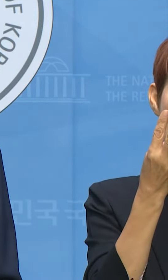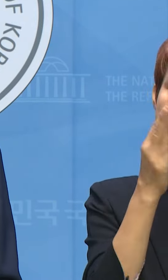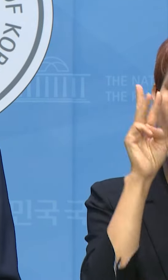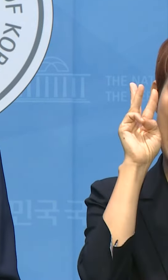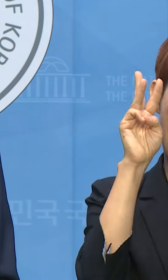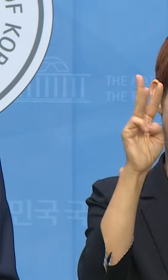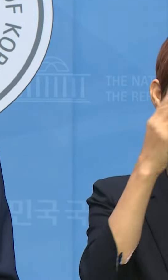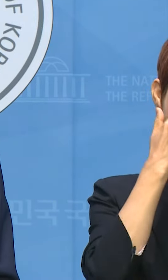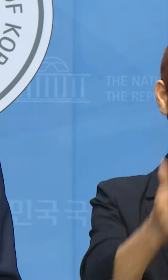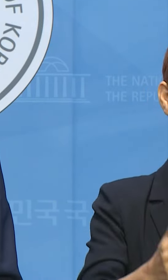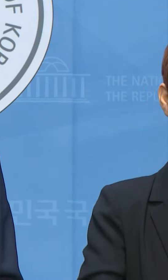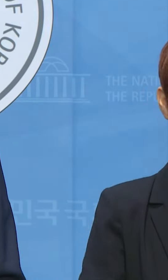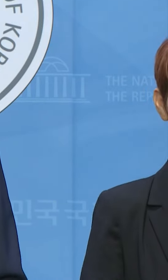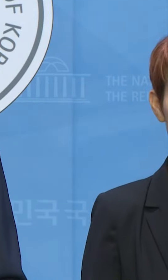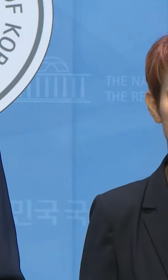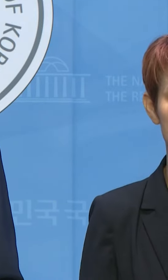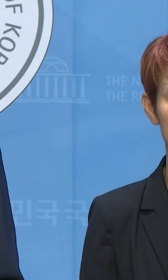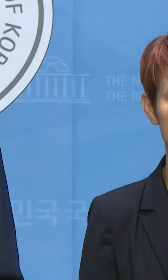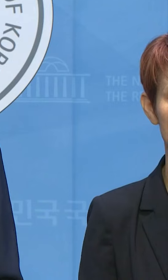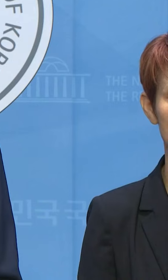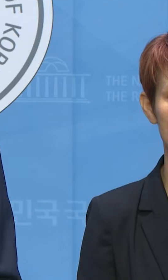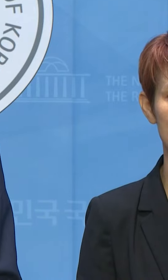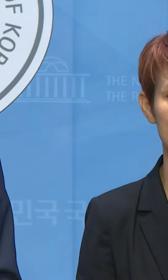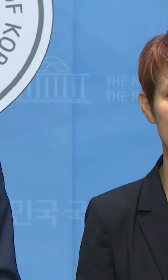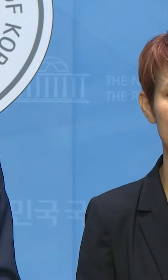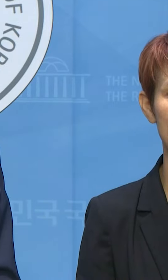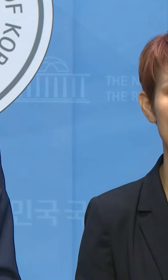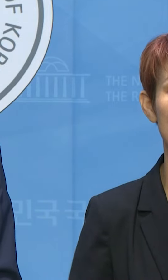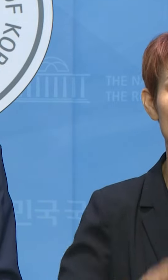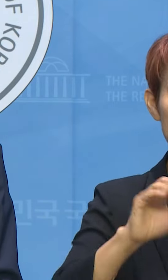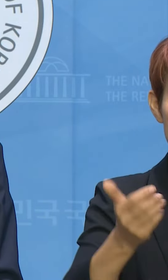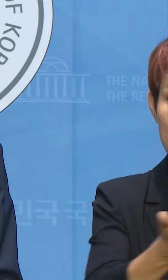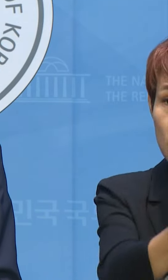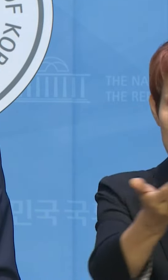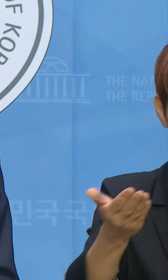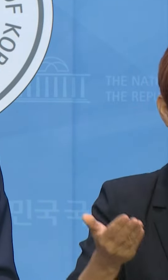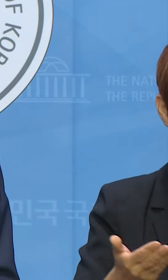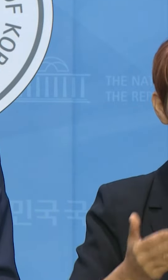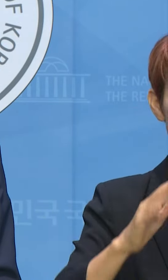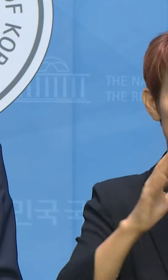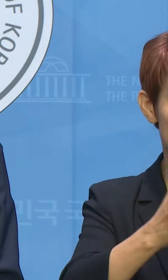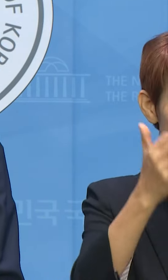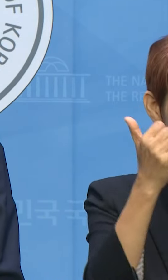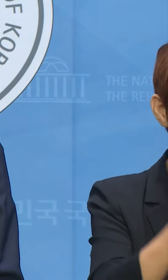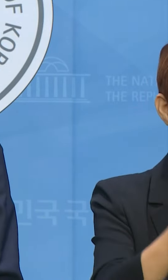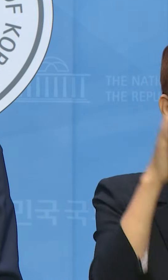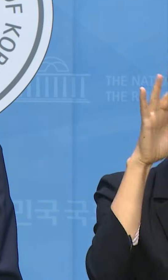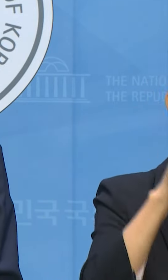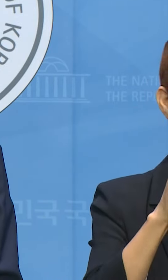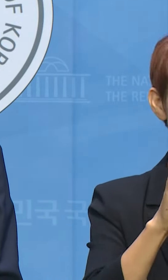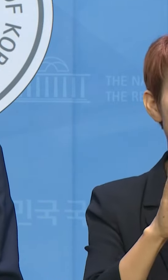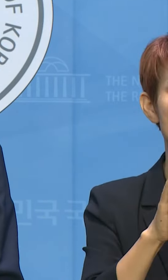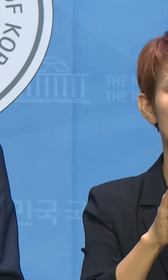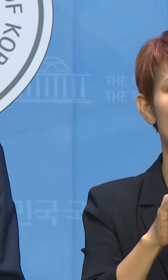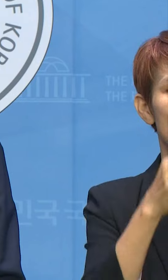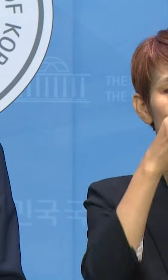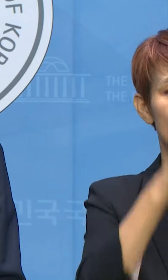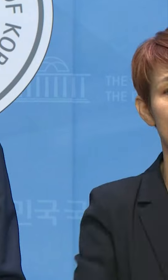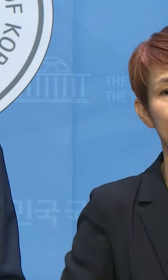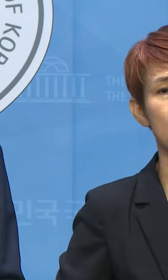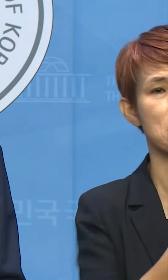3일도 깁니다 오죽했으면 국민 국회의 국민동의청원에 른